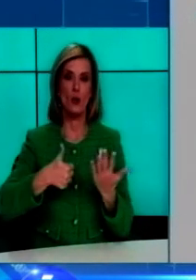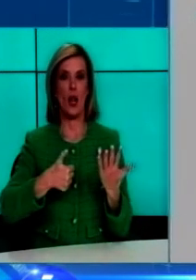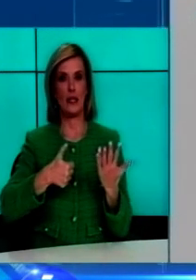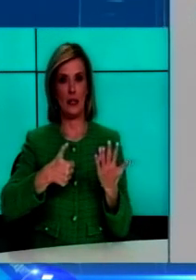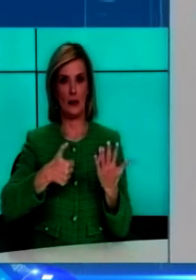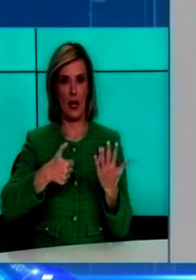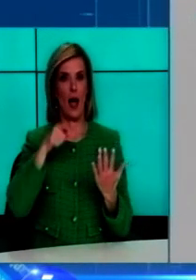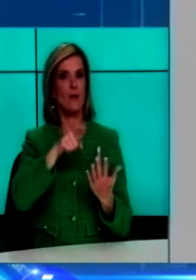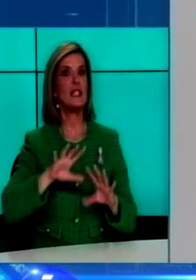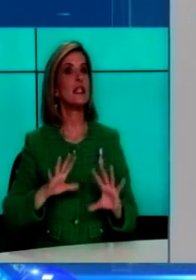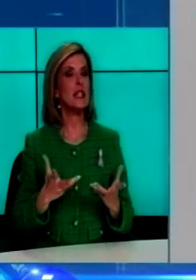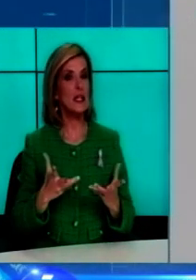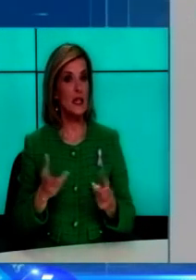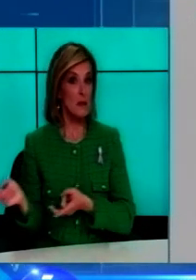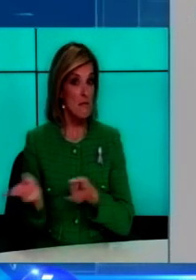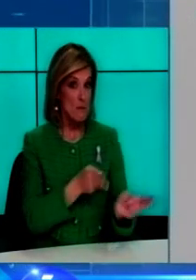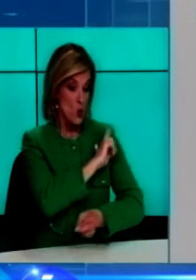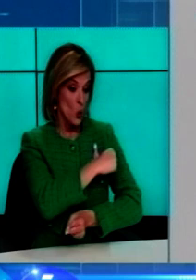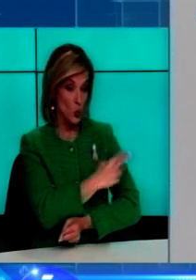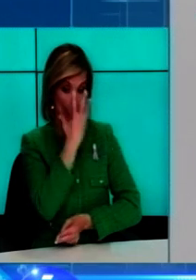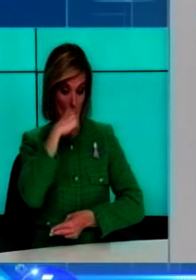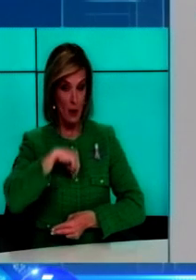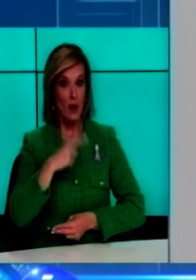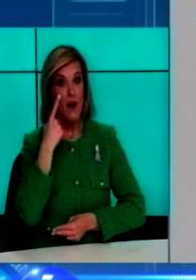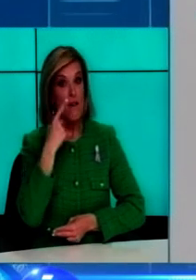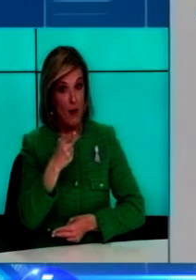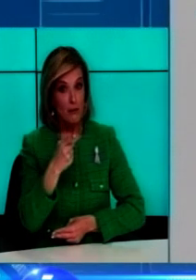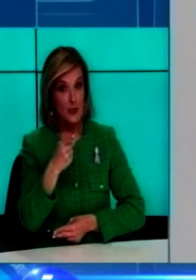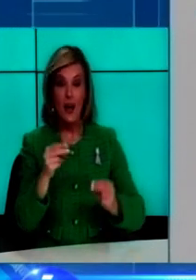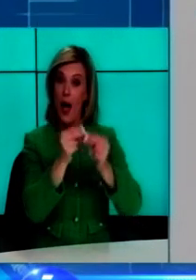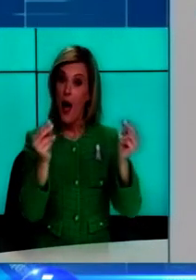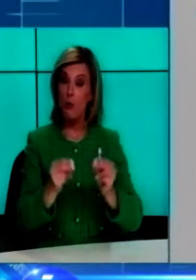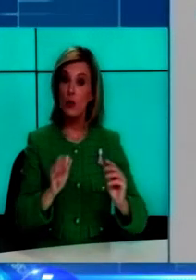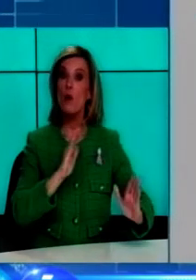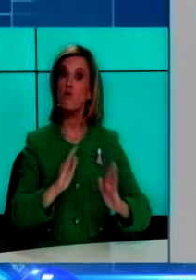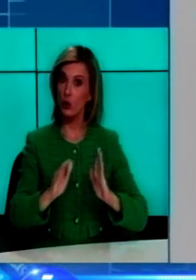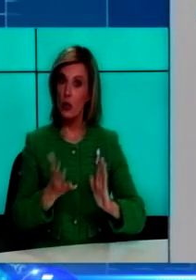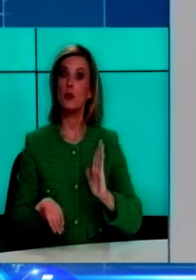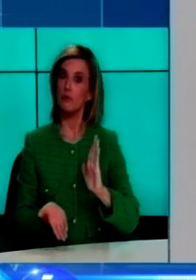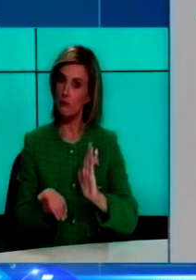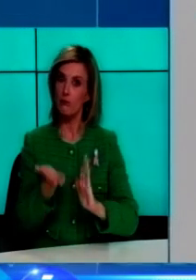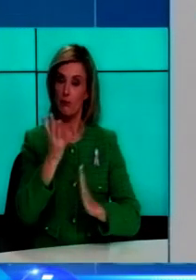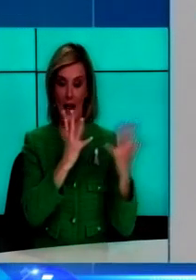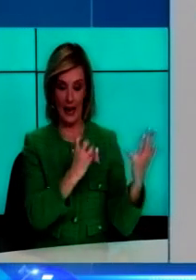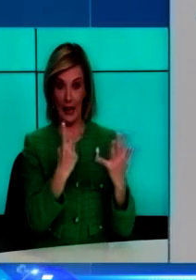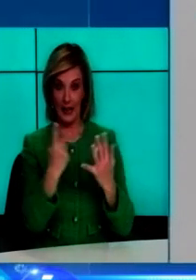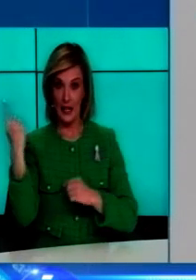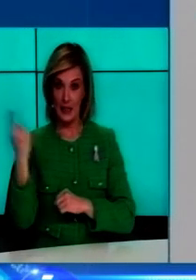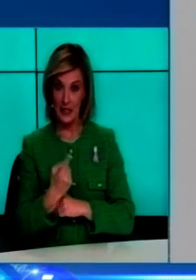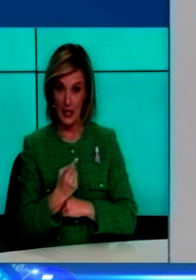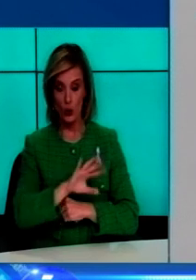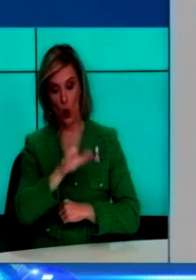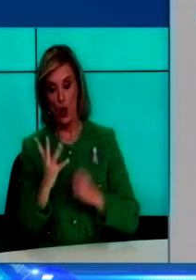των 60 και την νοσηλεία σε μεθ. Βλέπετε ότι η προστασία είναι εξαιρετικά υψηλή. από 91 έως